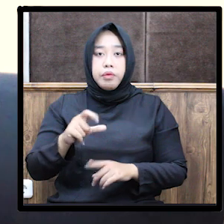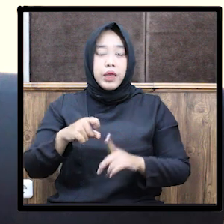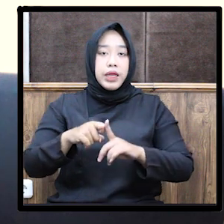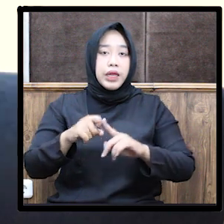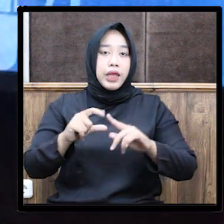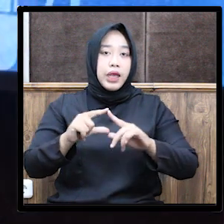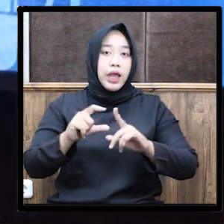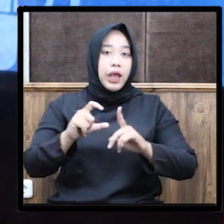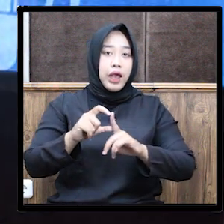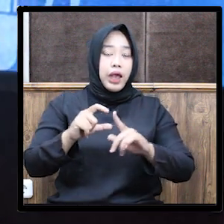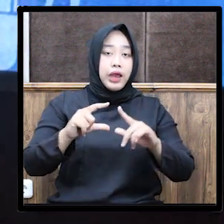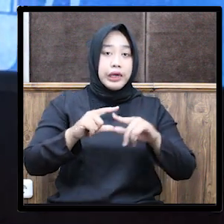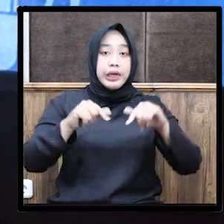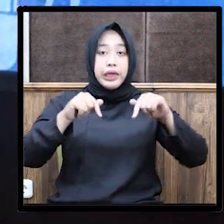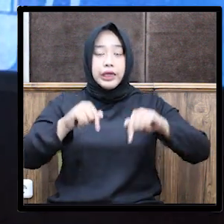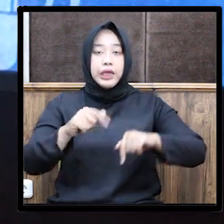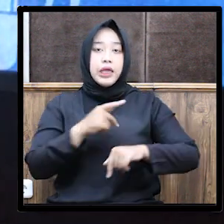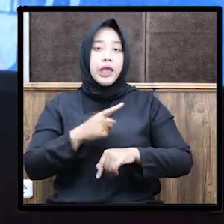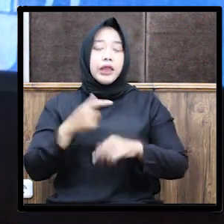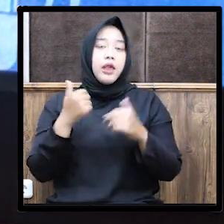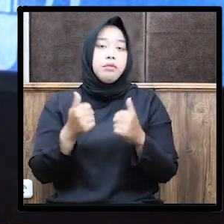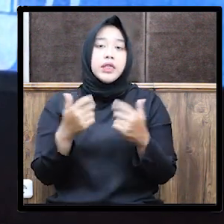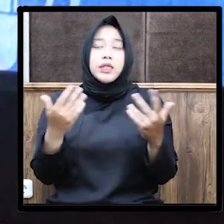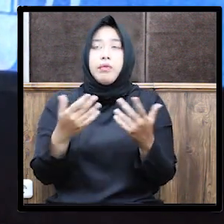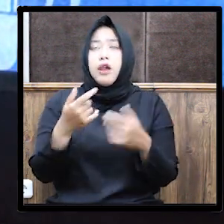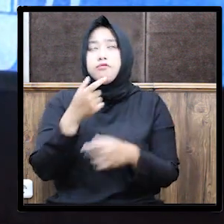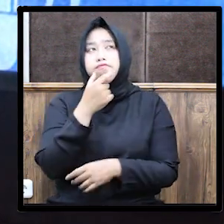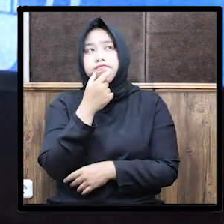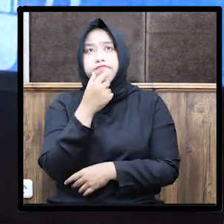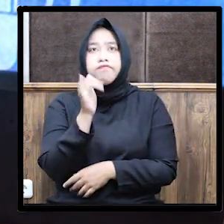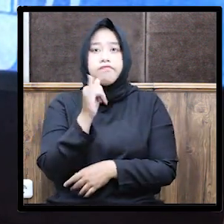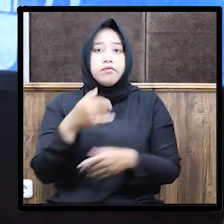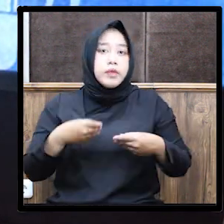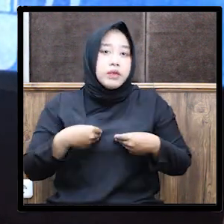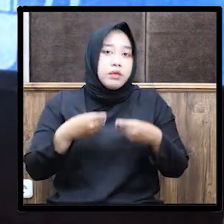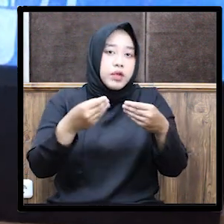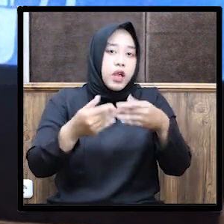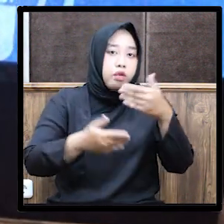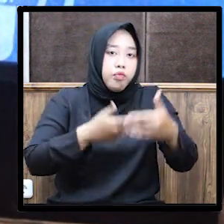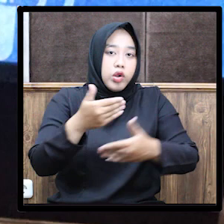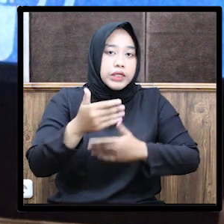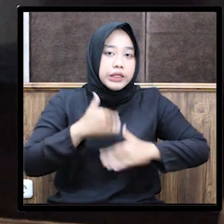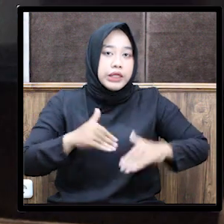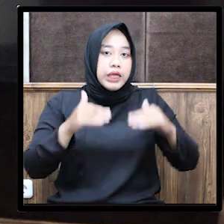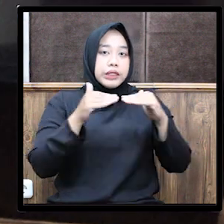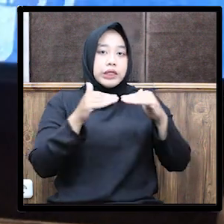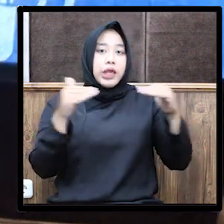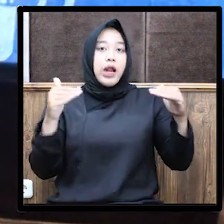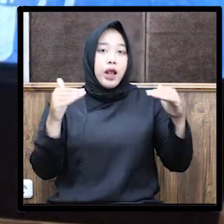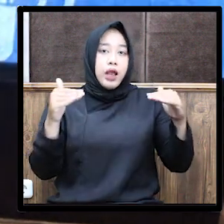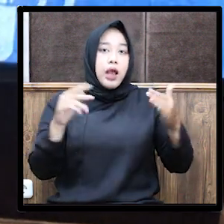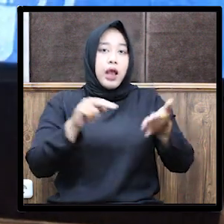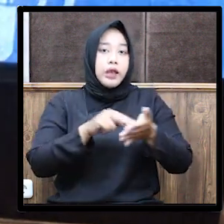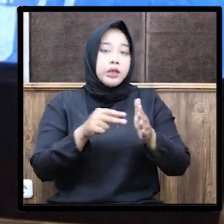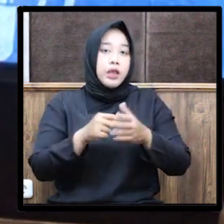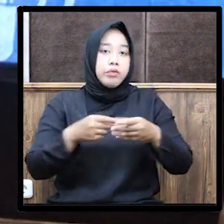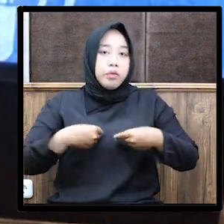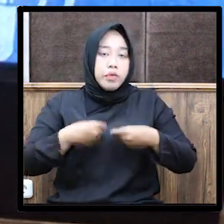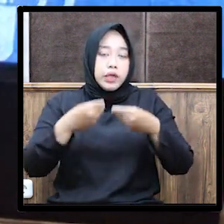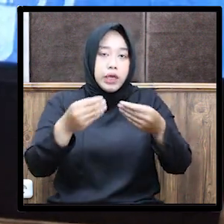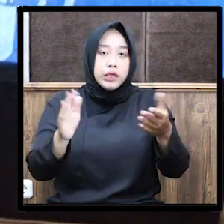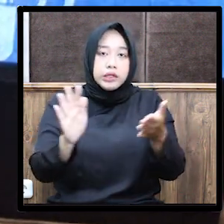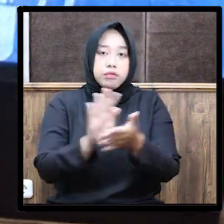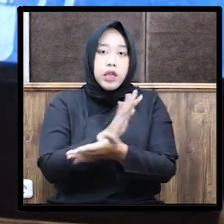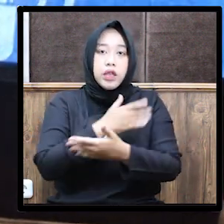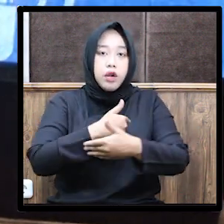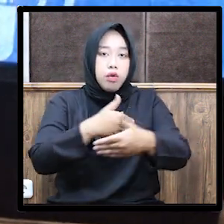pemilu ini, kan masih ada pilkada ini. Nah, harapannya tentu di proses pilkada itu kita bisa memberikan